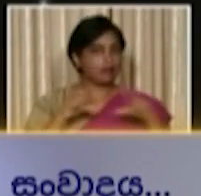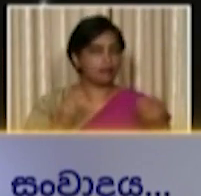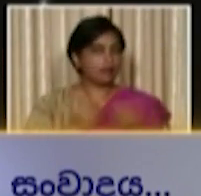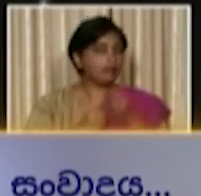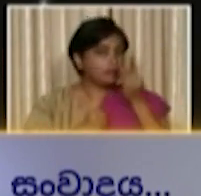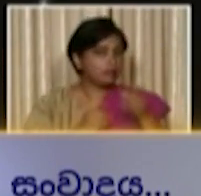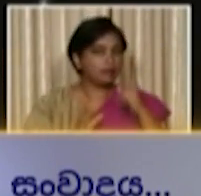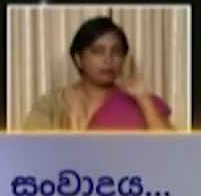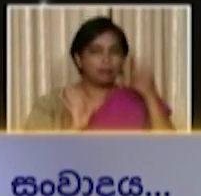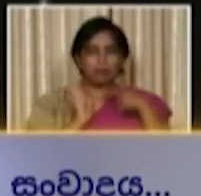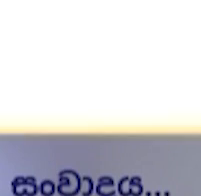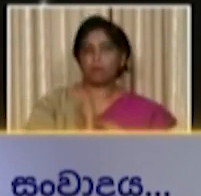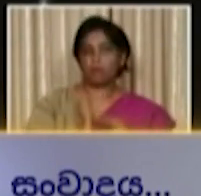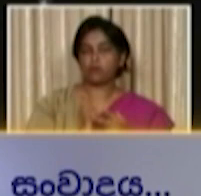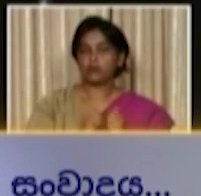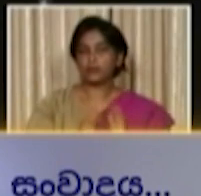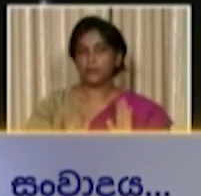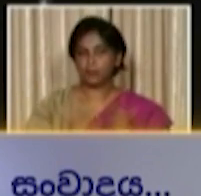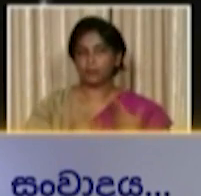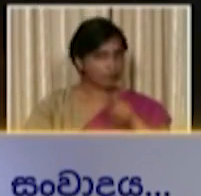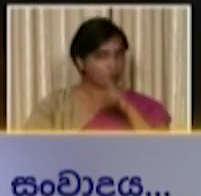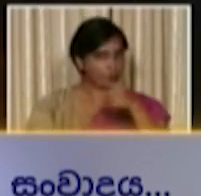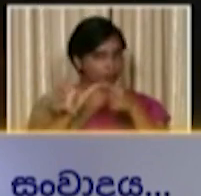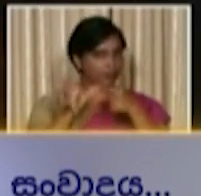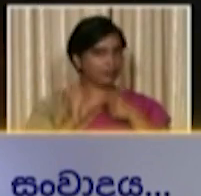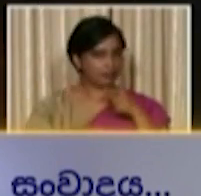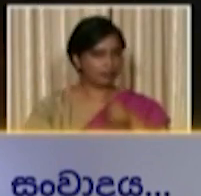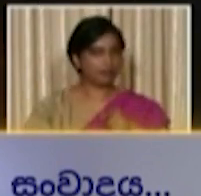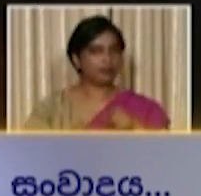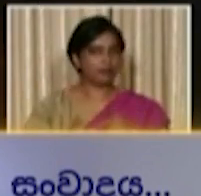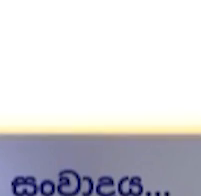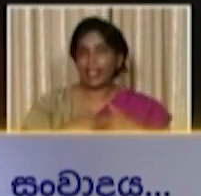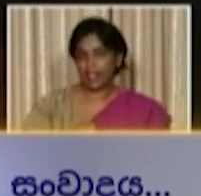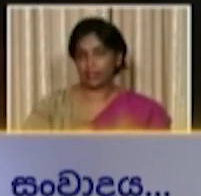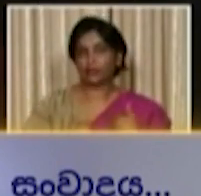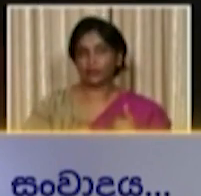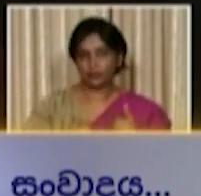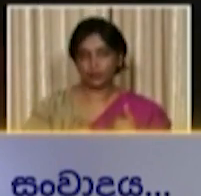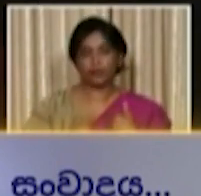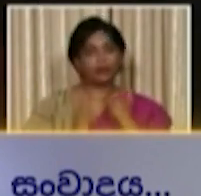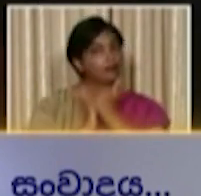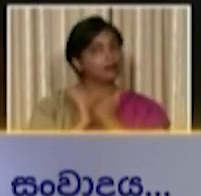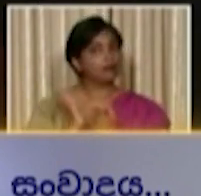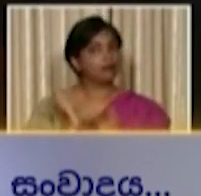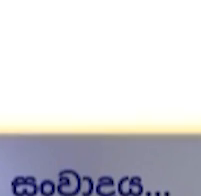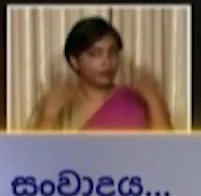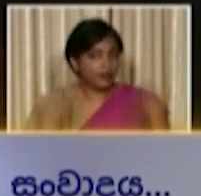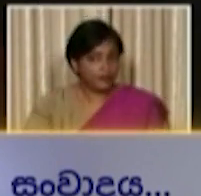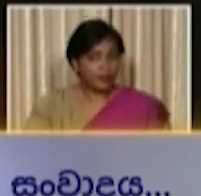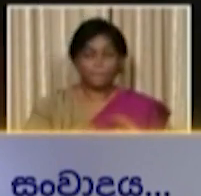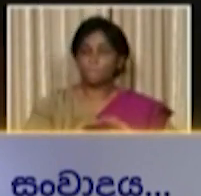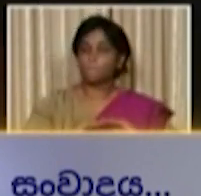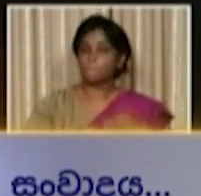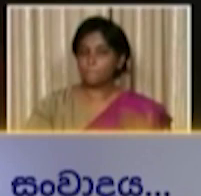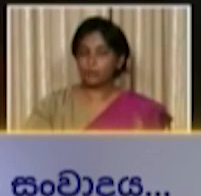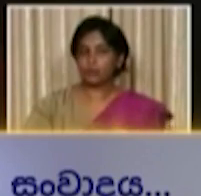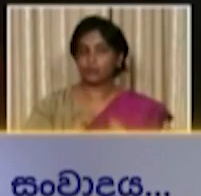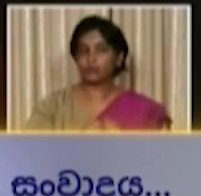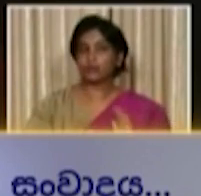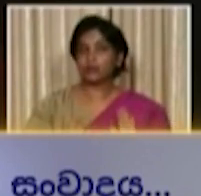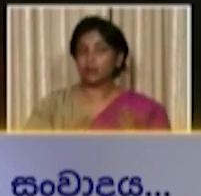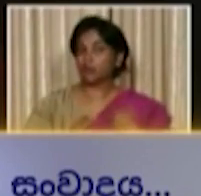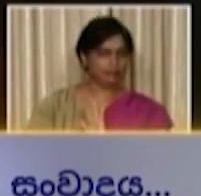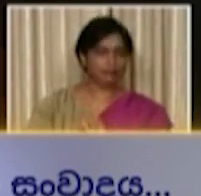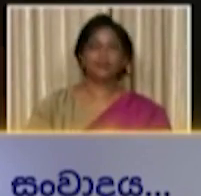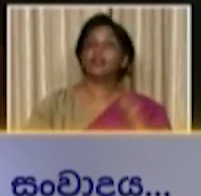බැලීමේ ව්‍යාපෘතිය ක්‍රියාත්මක කළේ ගම්පහ දිස්ත්‍රික්කයේ. මම මේක මතු කරන්න හේතුවක් තියෙනවා. චක්‍රලේඛයේ නිකුත් කරන් පස්සේ මේක ක්‍රියාත්මක කරන්න එපයි